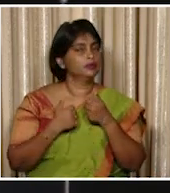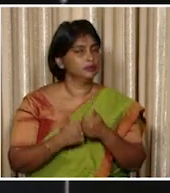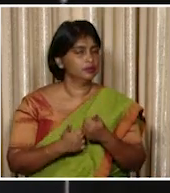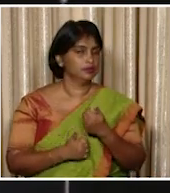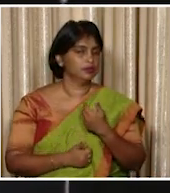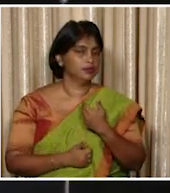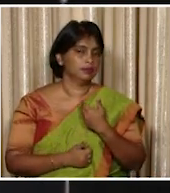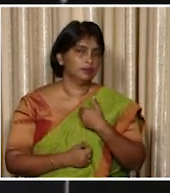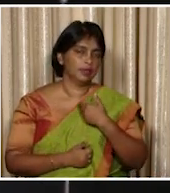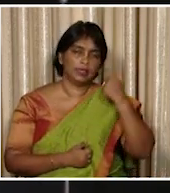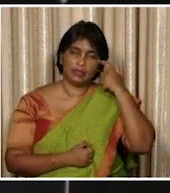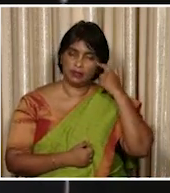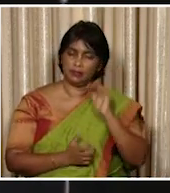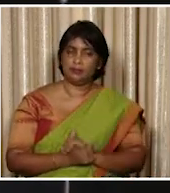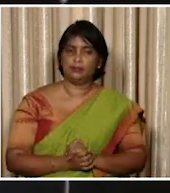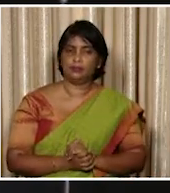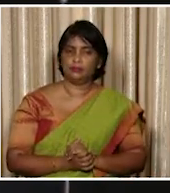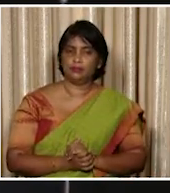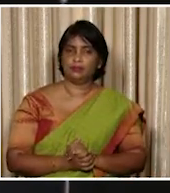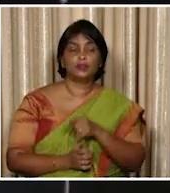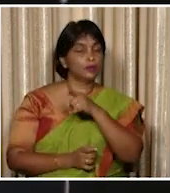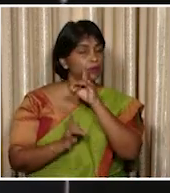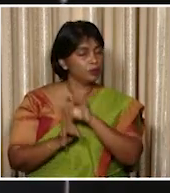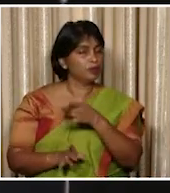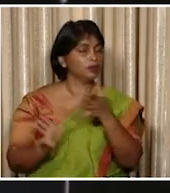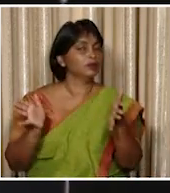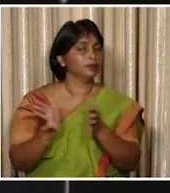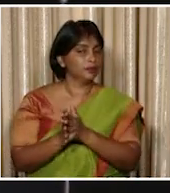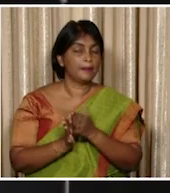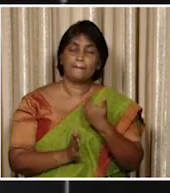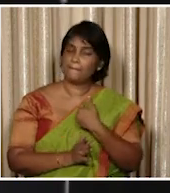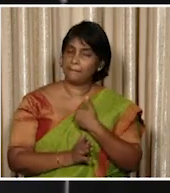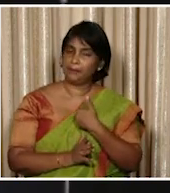கீழா அபிஹித்தனும். எதுமத்திக்க மம